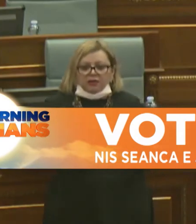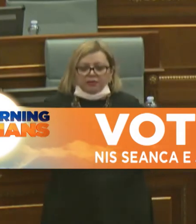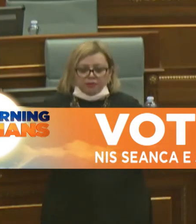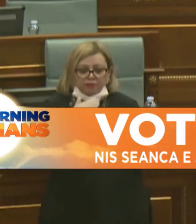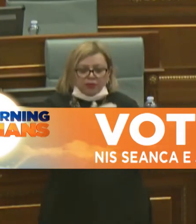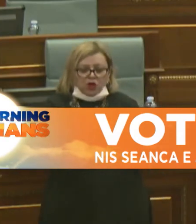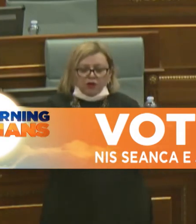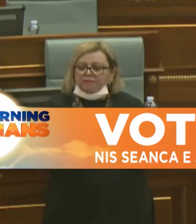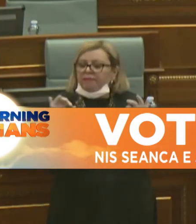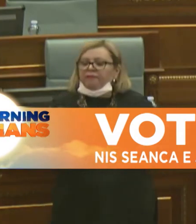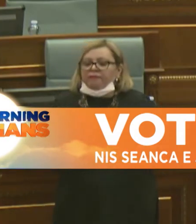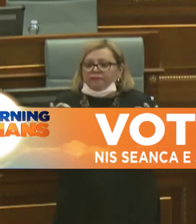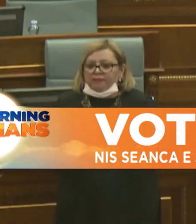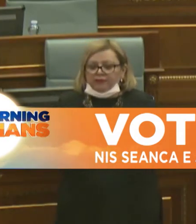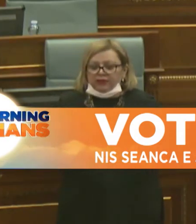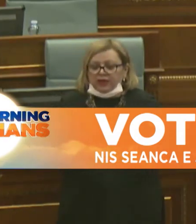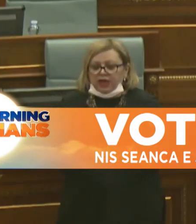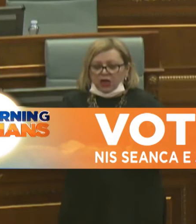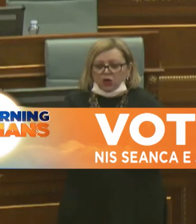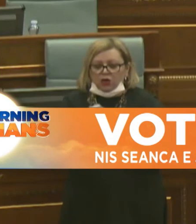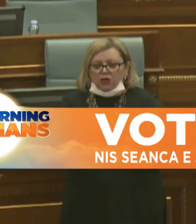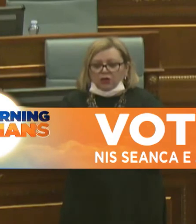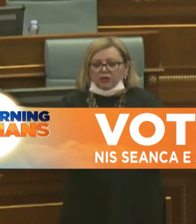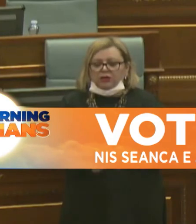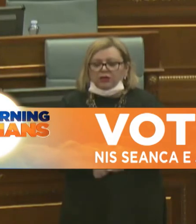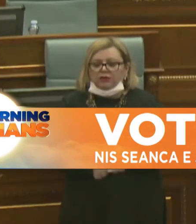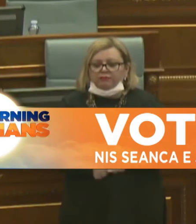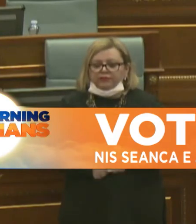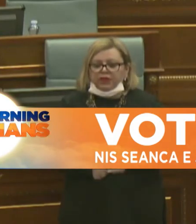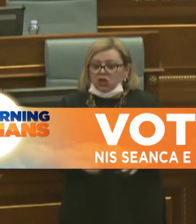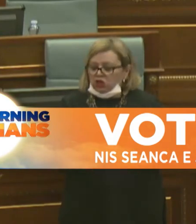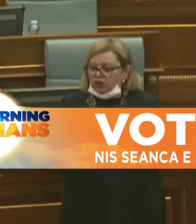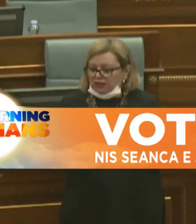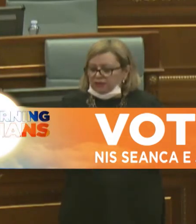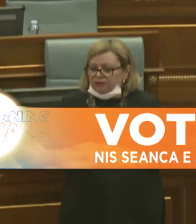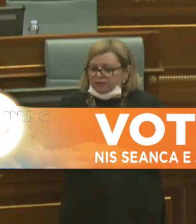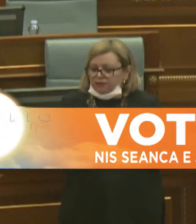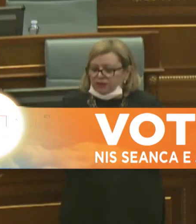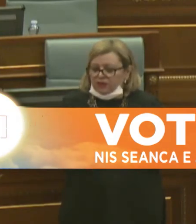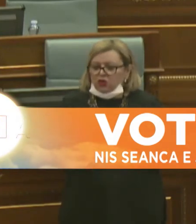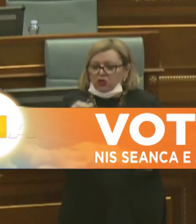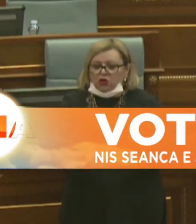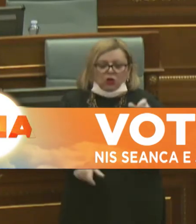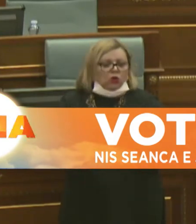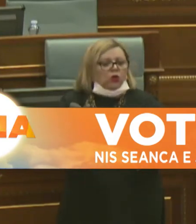program të veçantë për rimëkëmbje ekonomike, pasi përveç ndikimin shëndetin publik dhe në jetën e